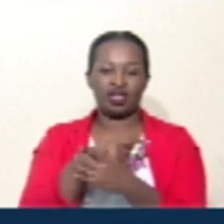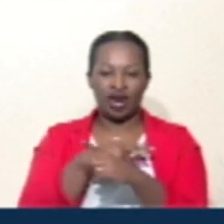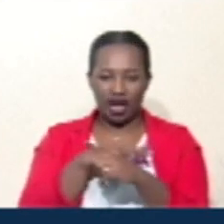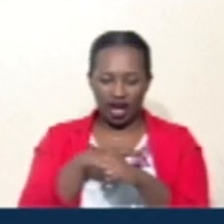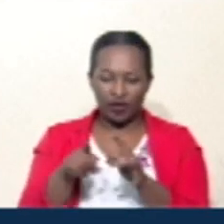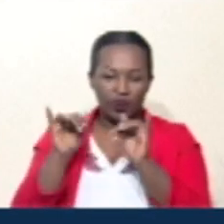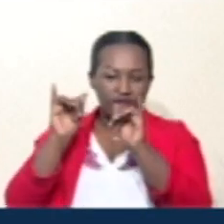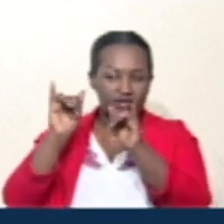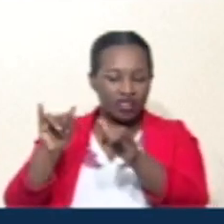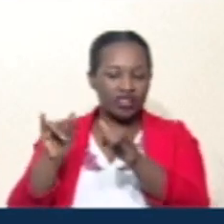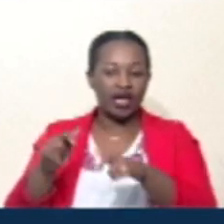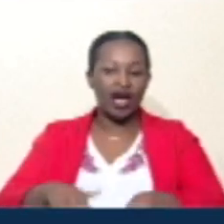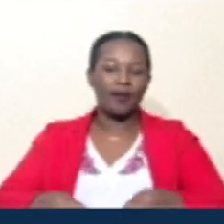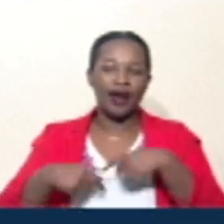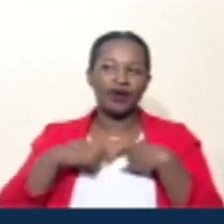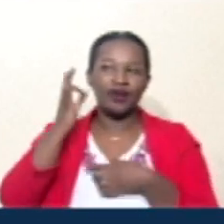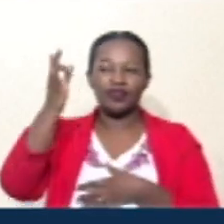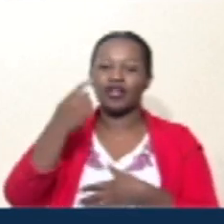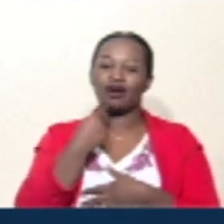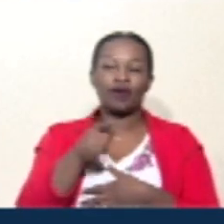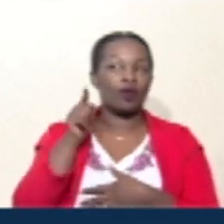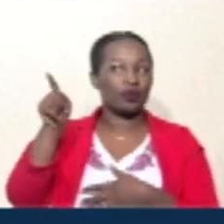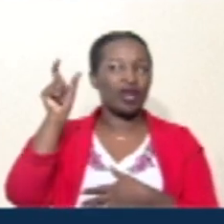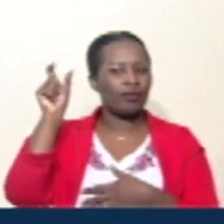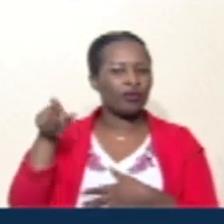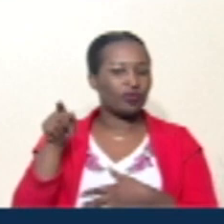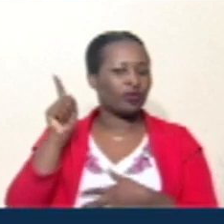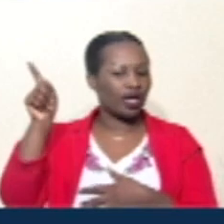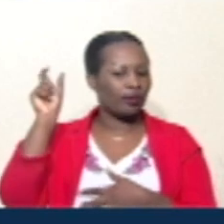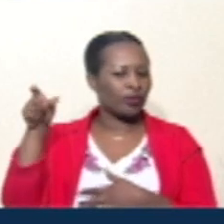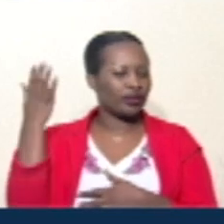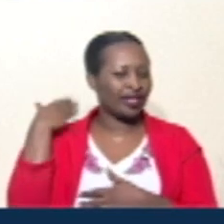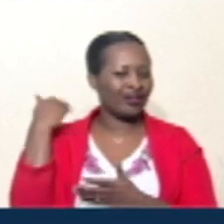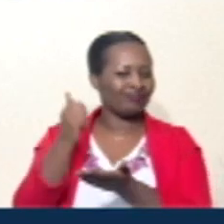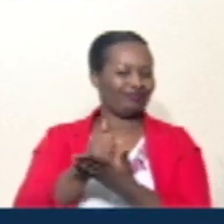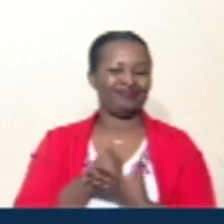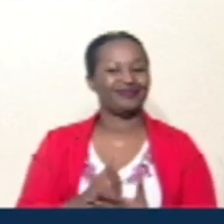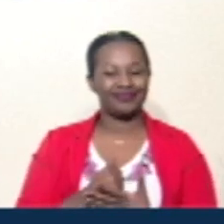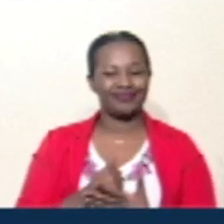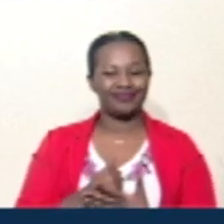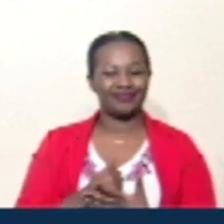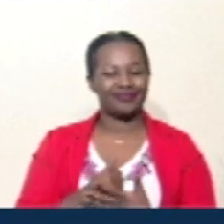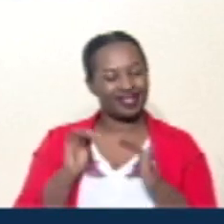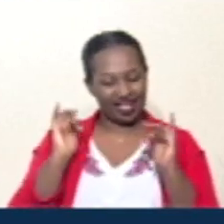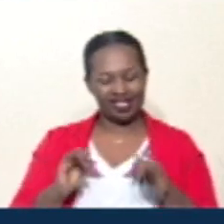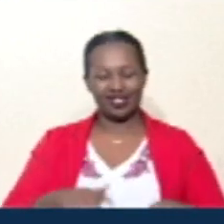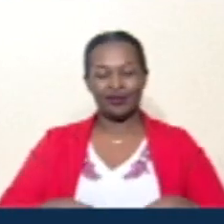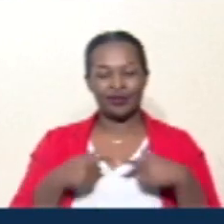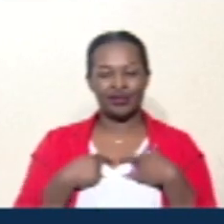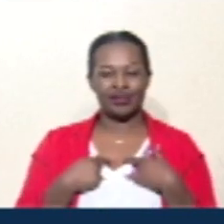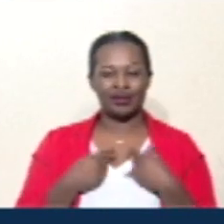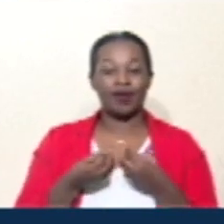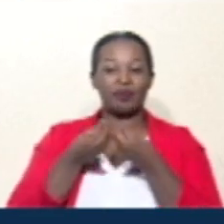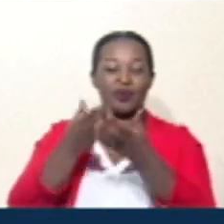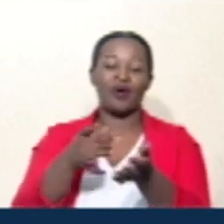nsize igasoza uzanavuga ati uyu muntu runaka yarankoreye, yansigiye ubuzima. Nk'uko